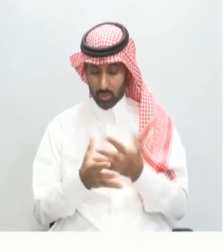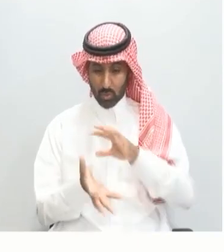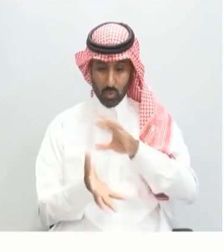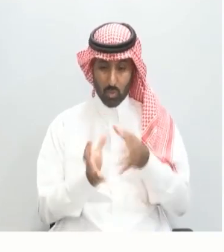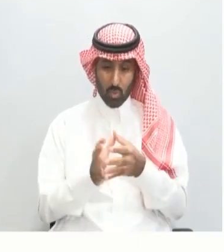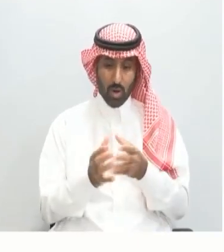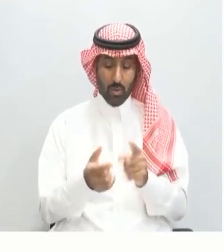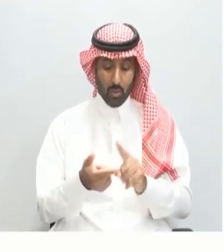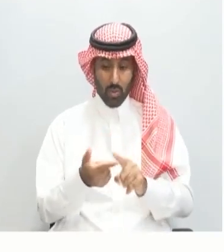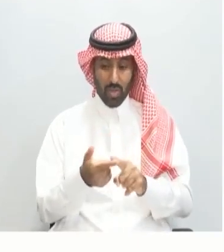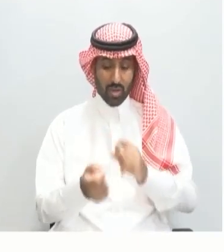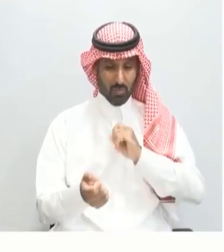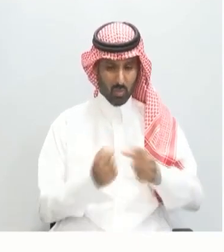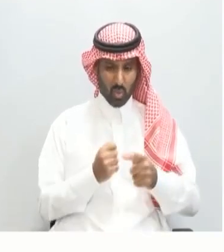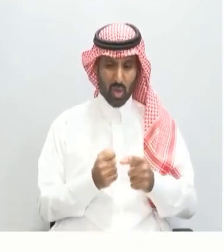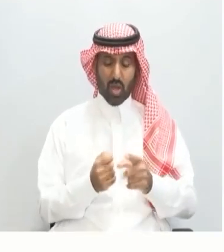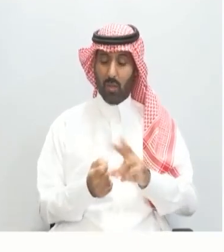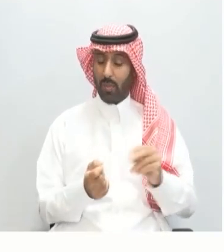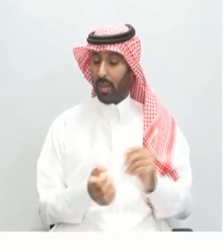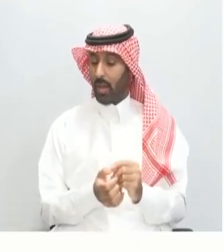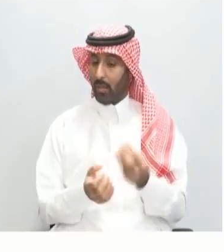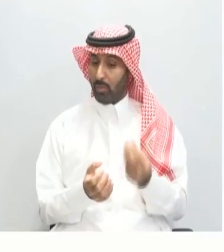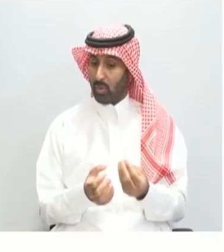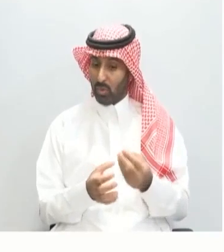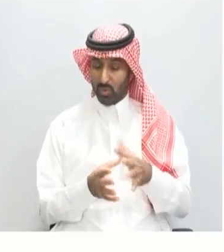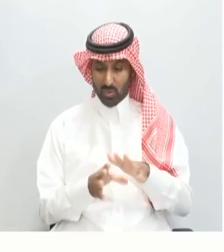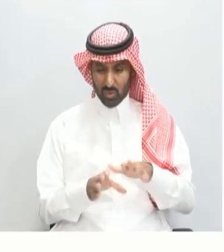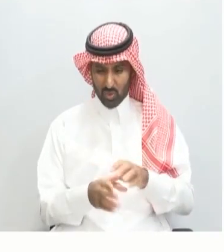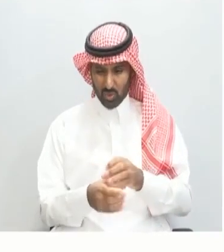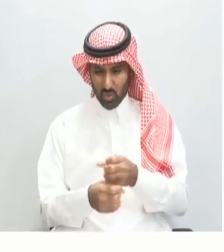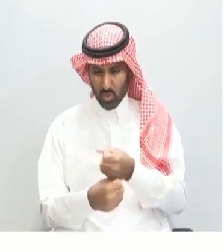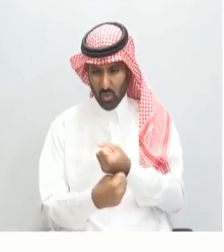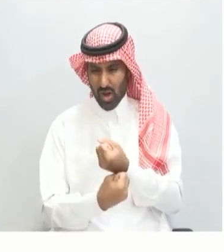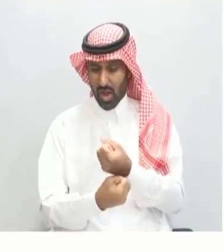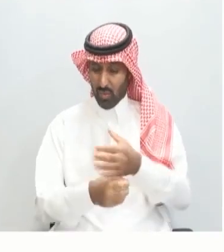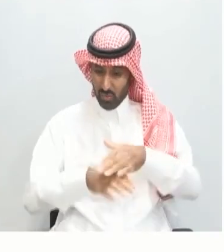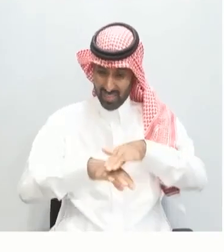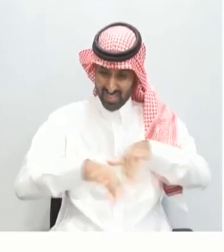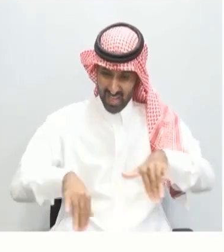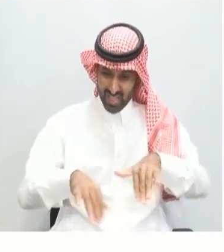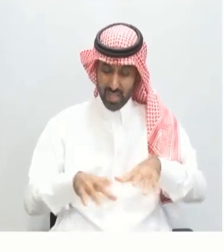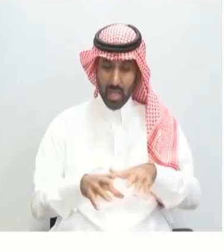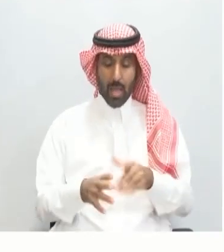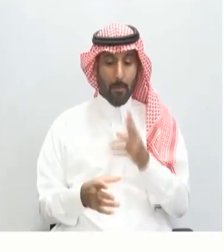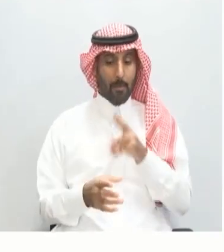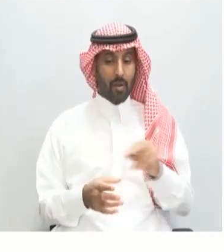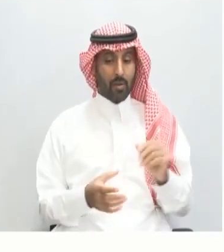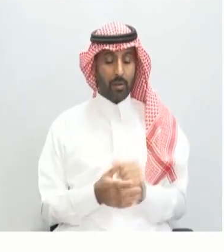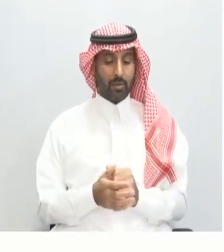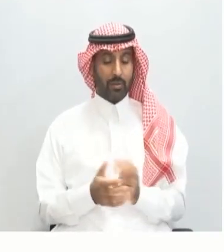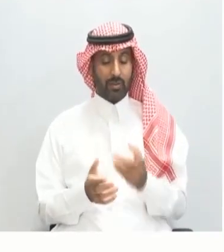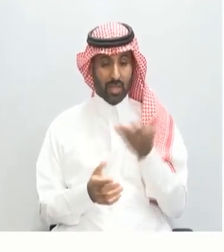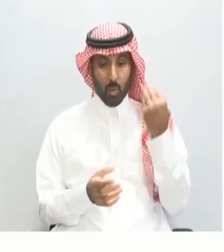وسريعه البطيئه مثل ماذا الالتواءات والانكسارات وتعرفنا على بضع بعض